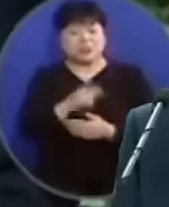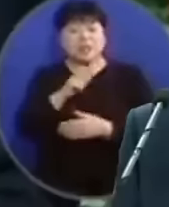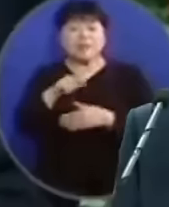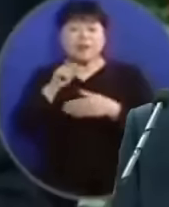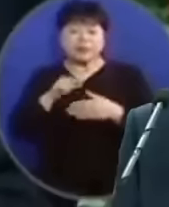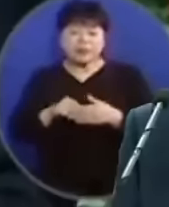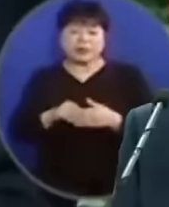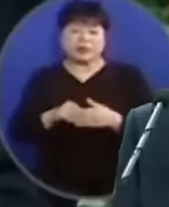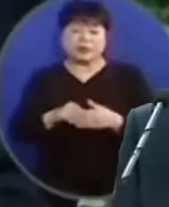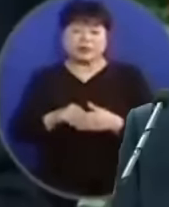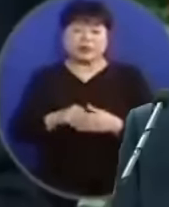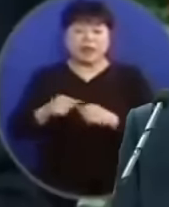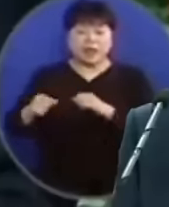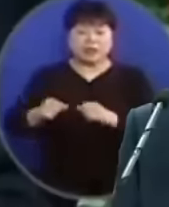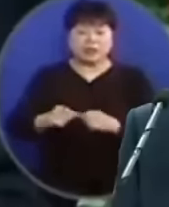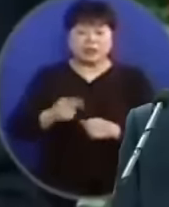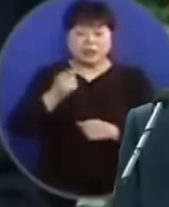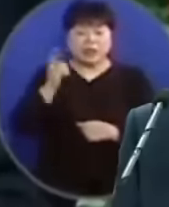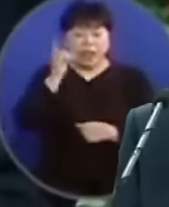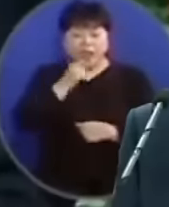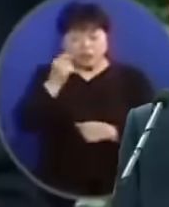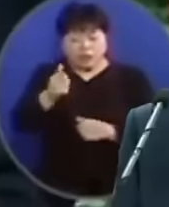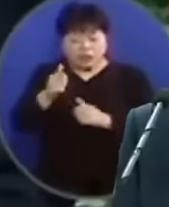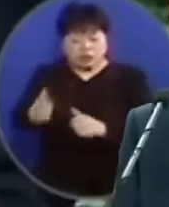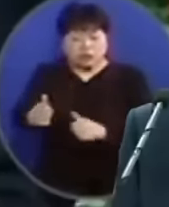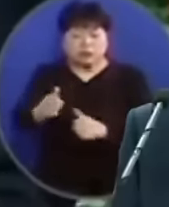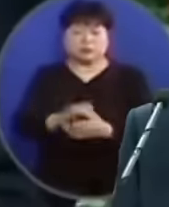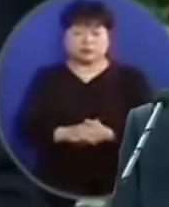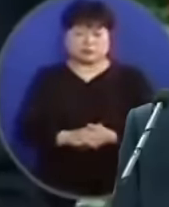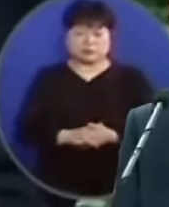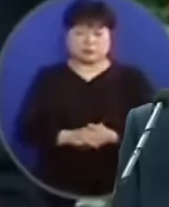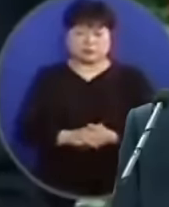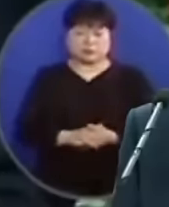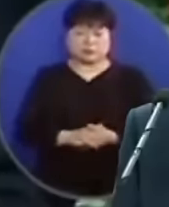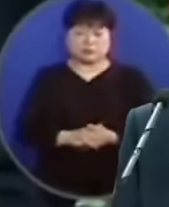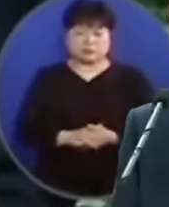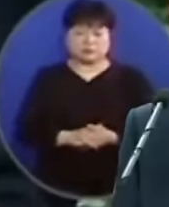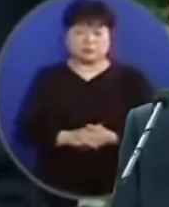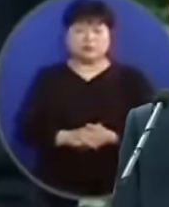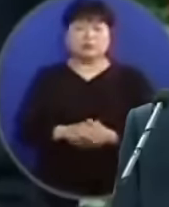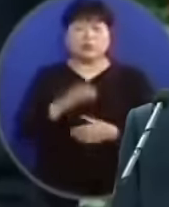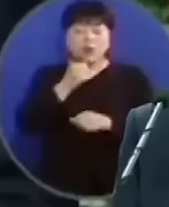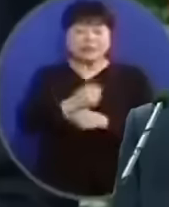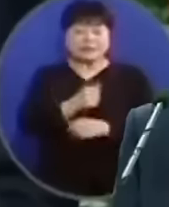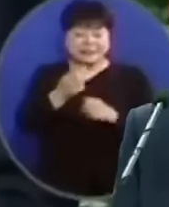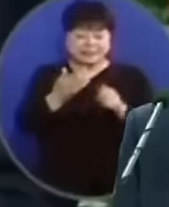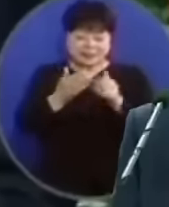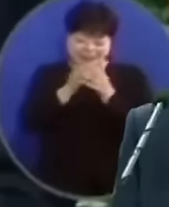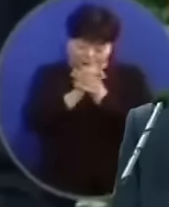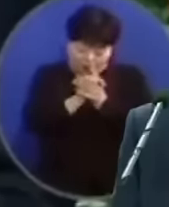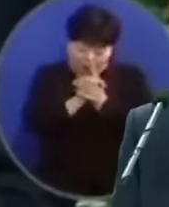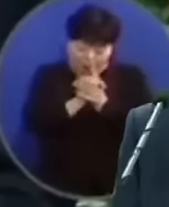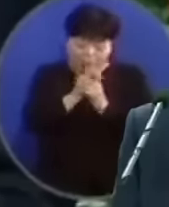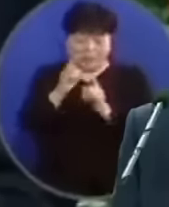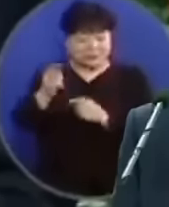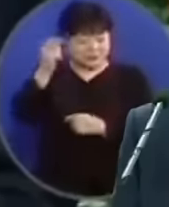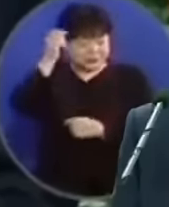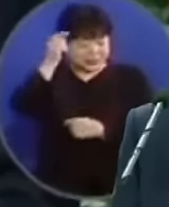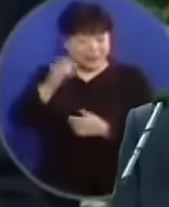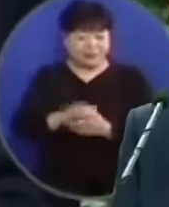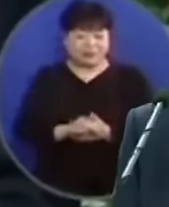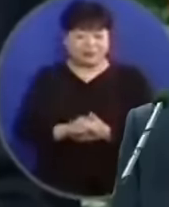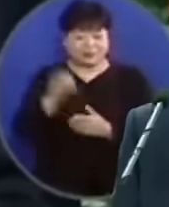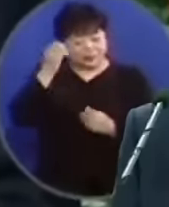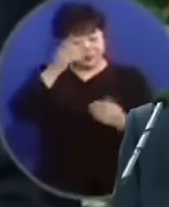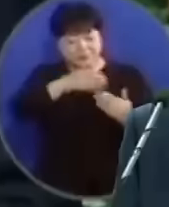마음대로 행하는 것은 악한 꾀를 쫓는 것입니다. 우리는 무엇을 하든지 하나님께 기도하고 말씀을 상고하고